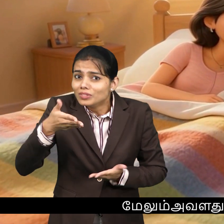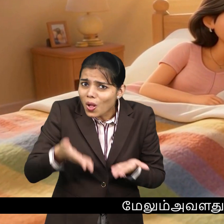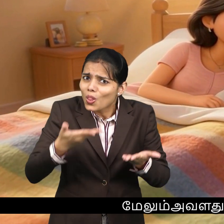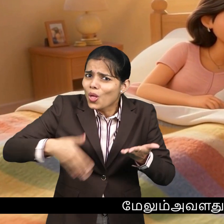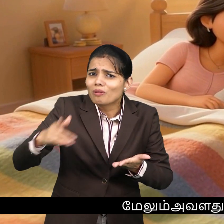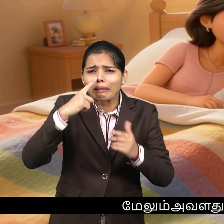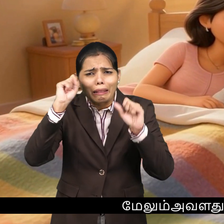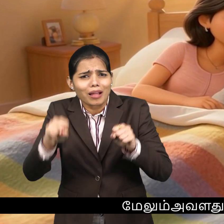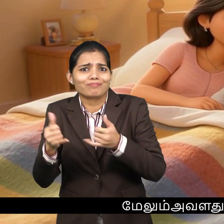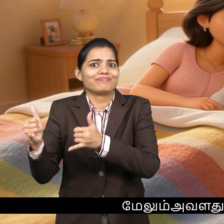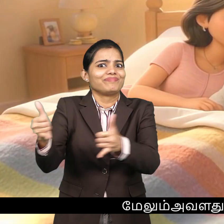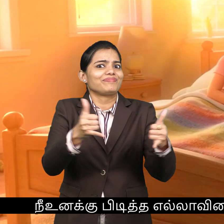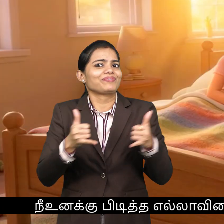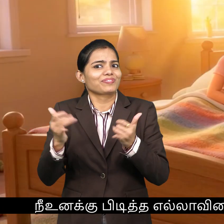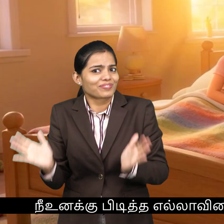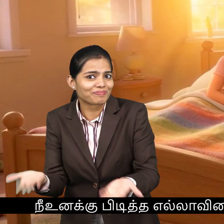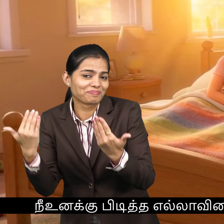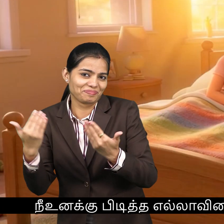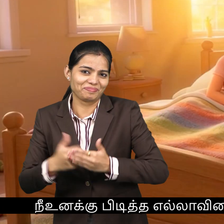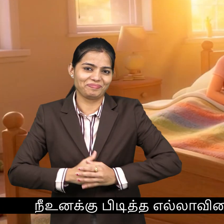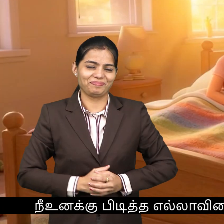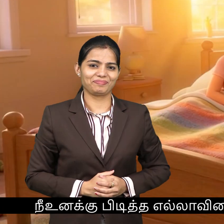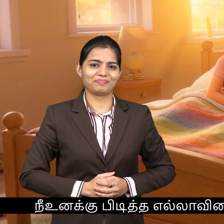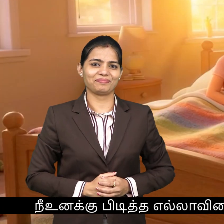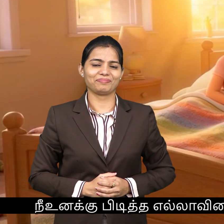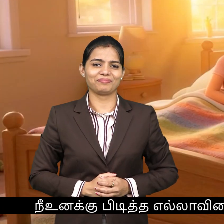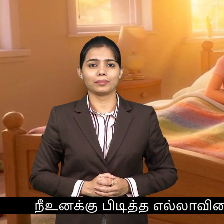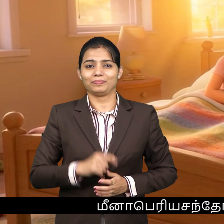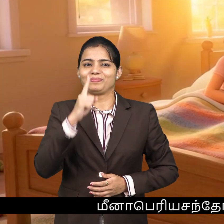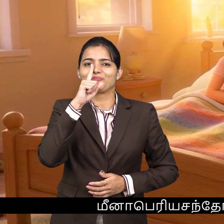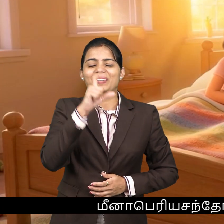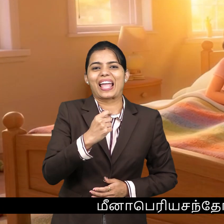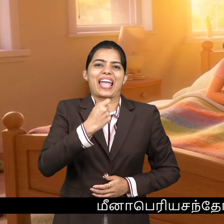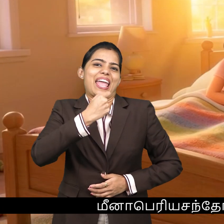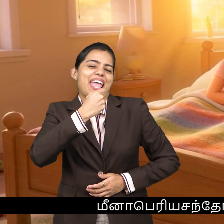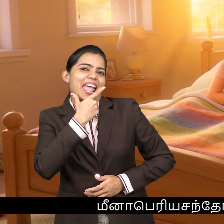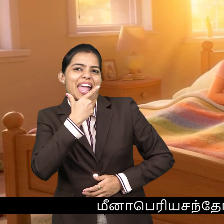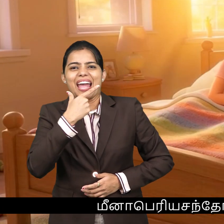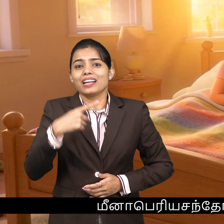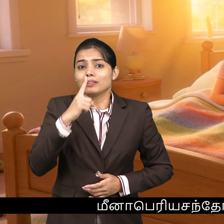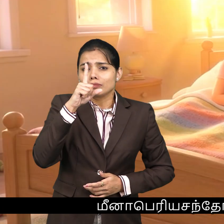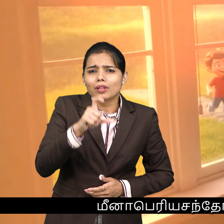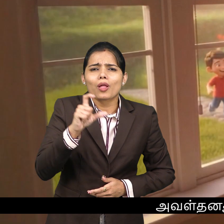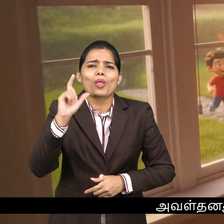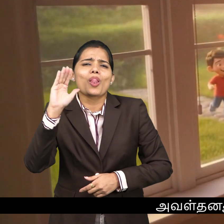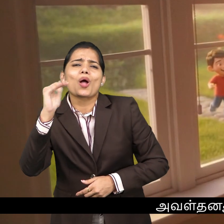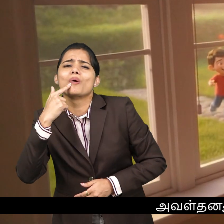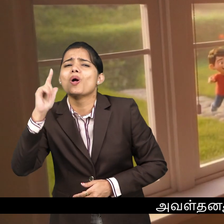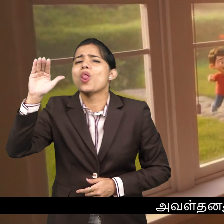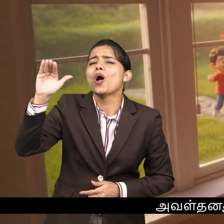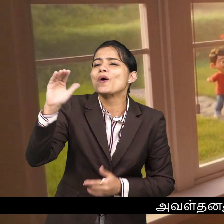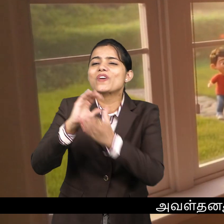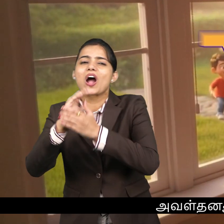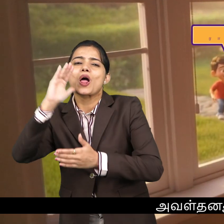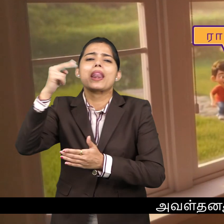மேலும் அவளது பெற்றோர் கூறினார்கள், உனக்கு பிடித்த எல்லா விளையாட்டுகளையும் விளையாடலாம். மீனா பெரிய சந்தோஷத்துடன் புன்னகைத்தாள். அவள்